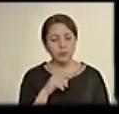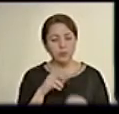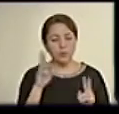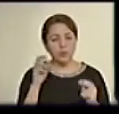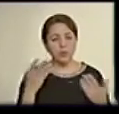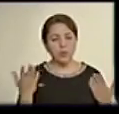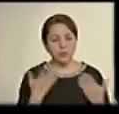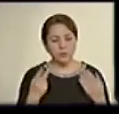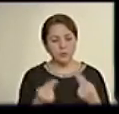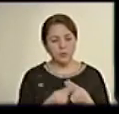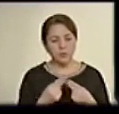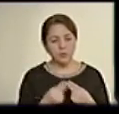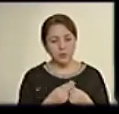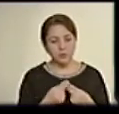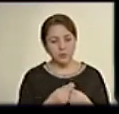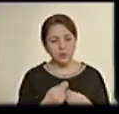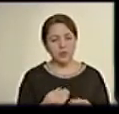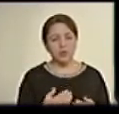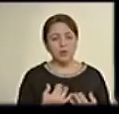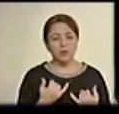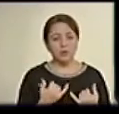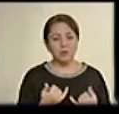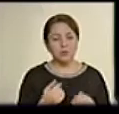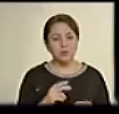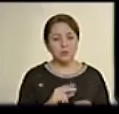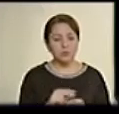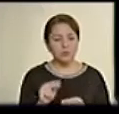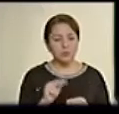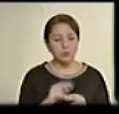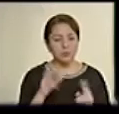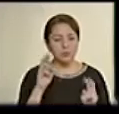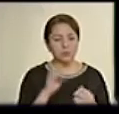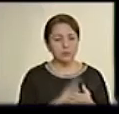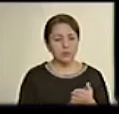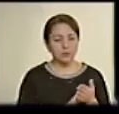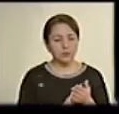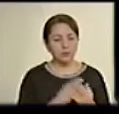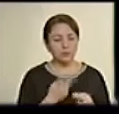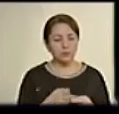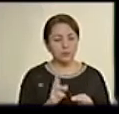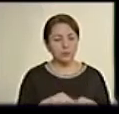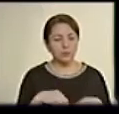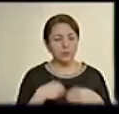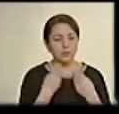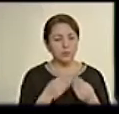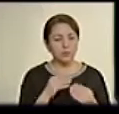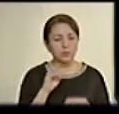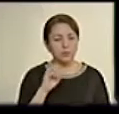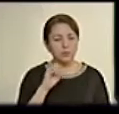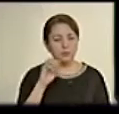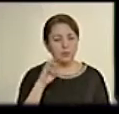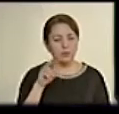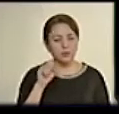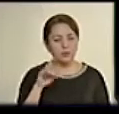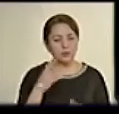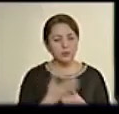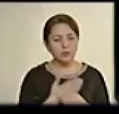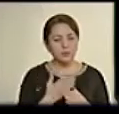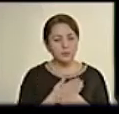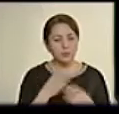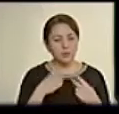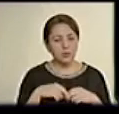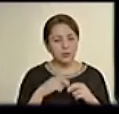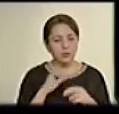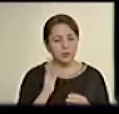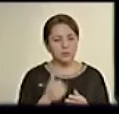darajada o'zlashtirganligingizni keling o'tilgan mavzuni takrorlash uchun berilgan quyidagi testlar yordamida